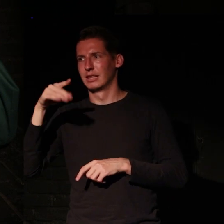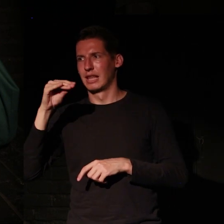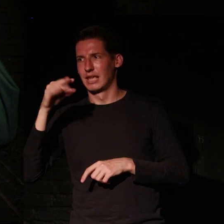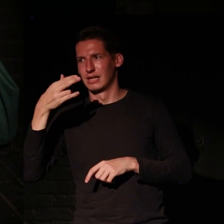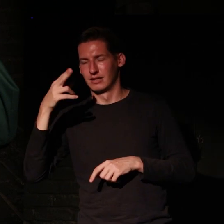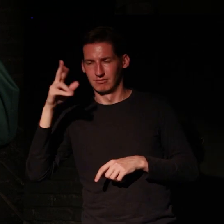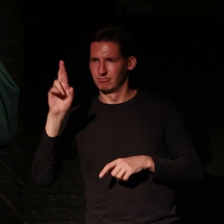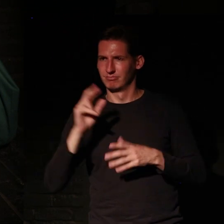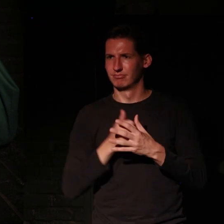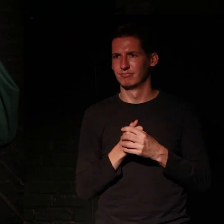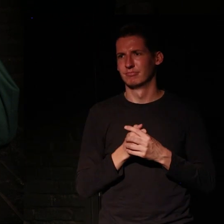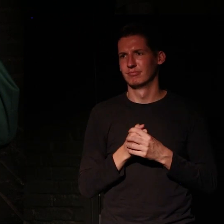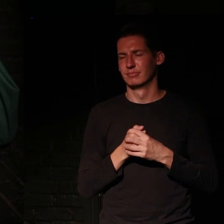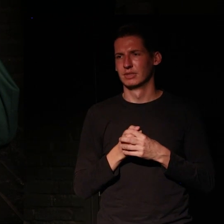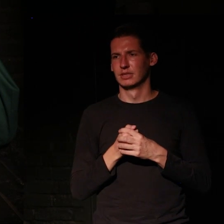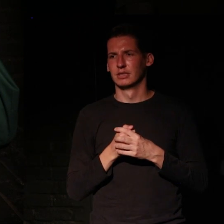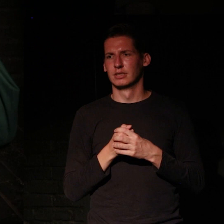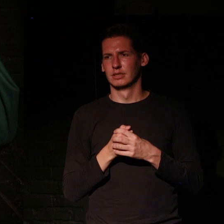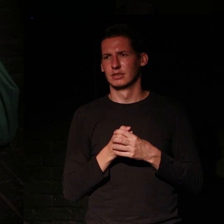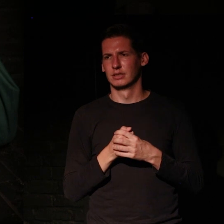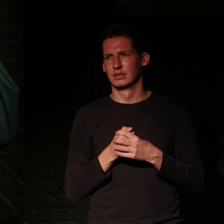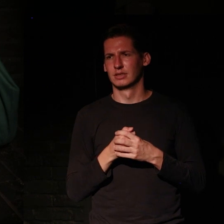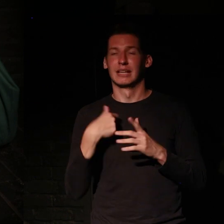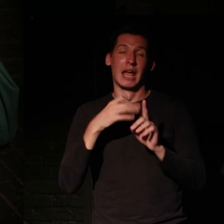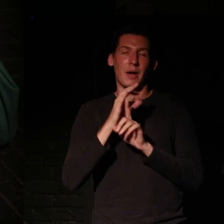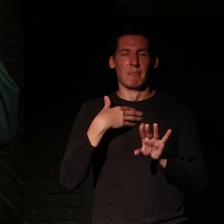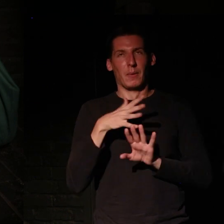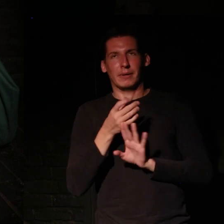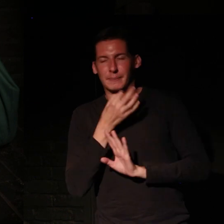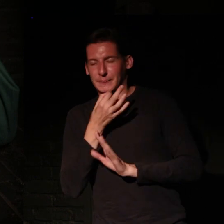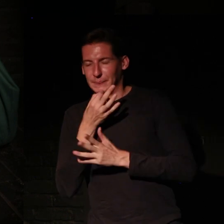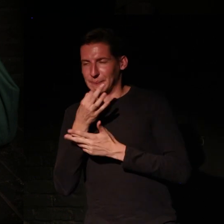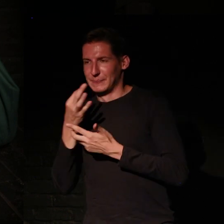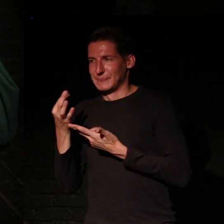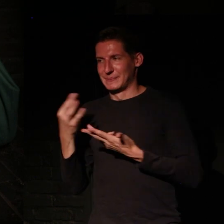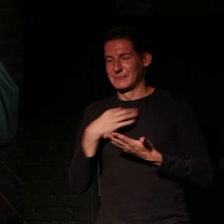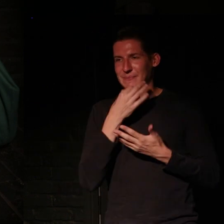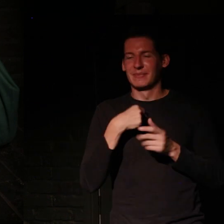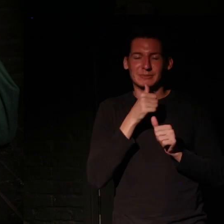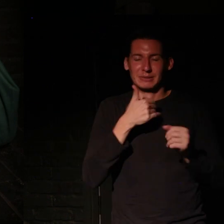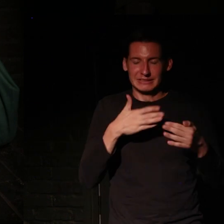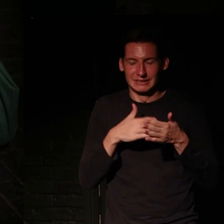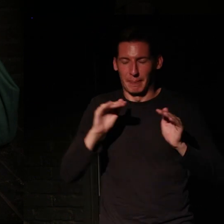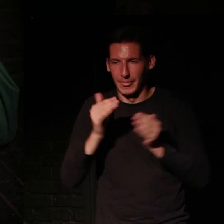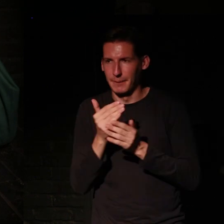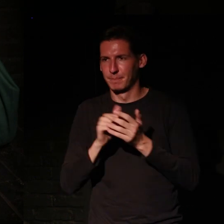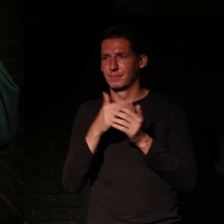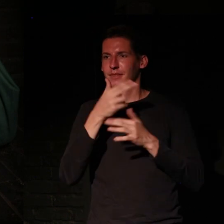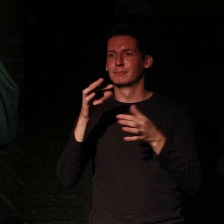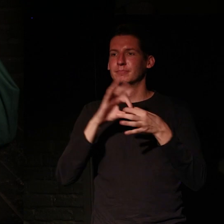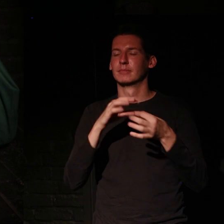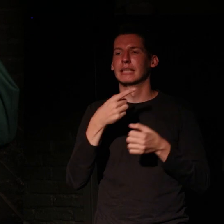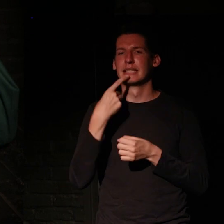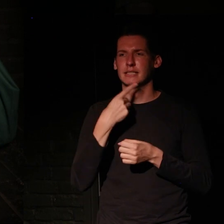Słuchano? Ja mam oczywiście dużo pytań, ale... Znaczy, muszę się ograniczyć, skoro mówimy o języku, czy